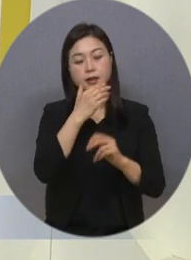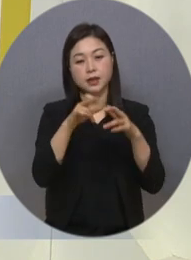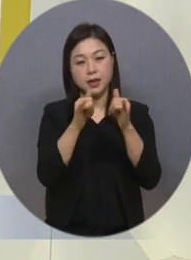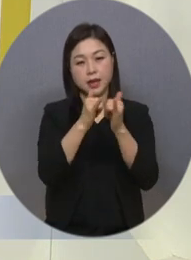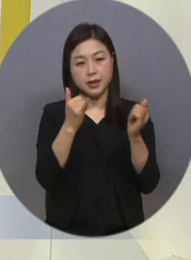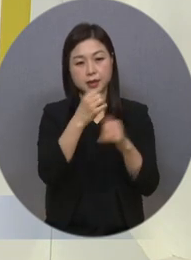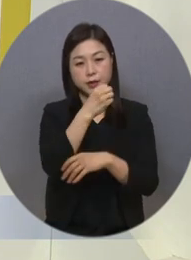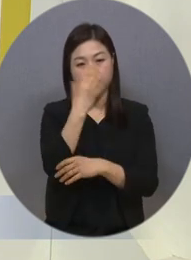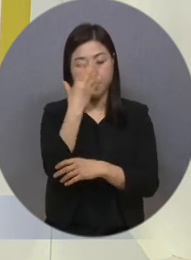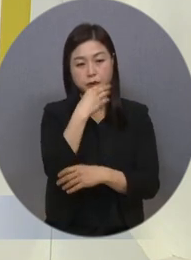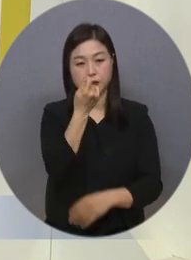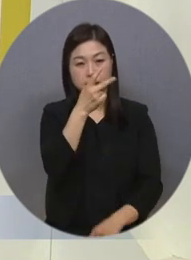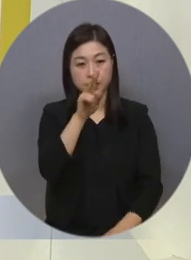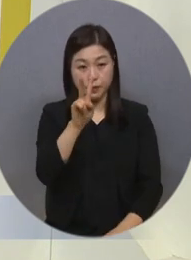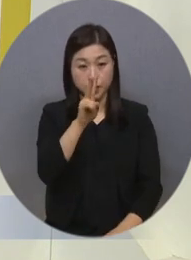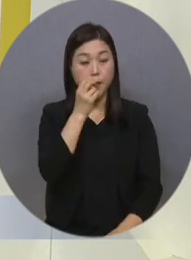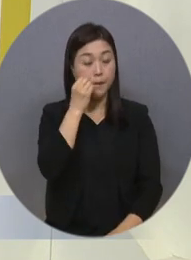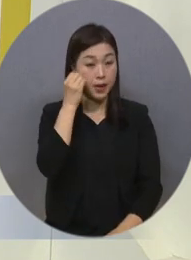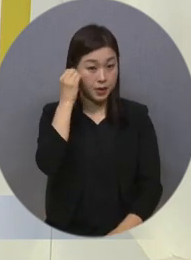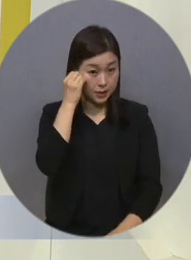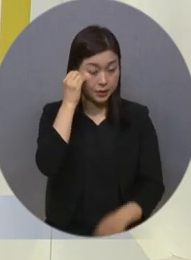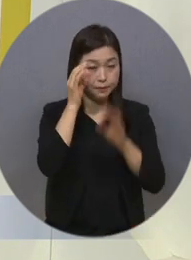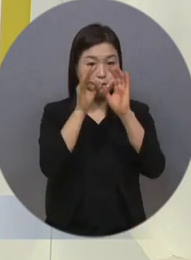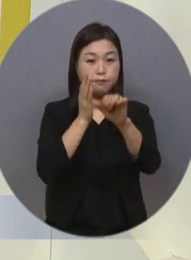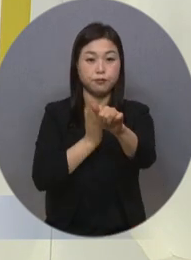신문과 웰페어뉴스 홈페이지를 통해 확인할 수 있습니다